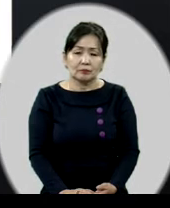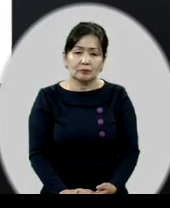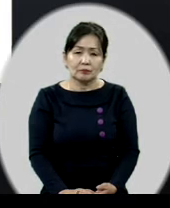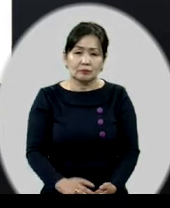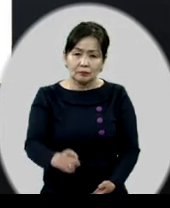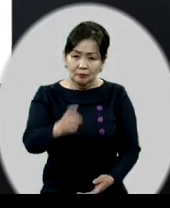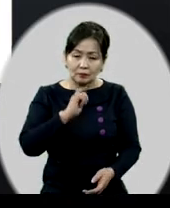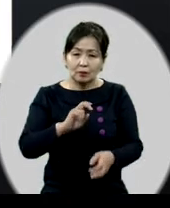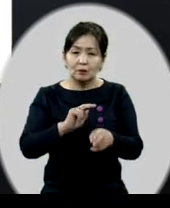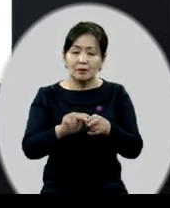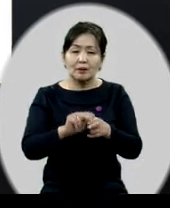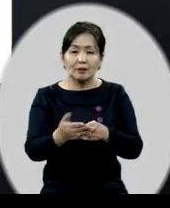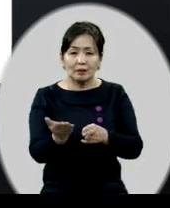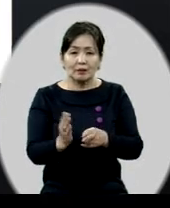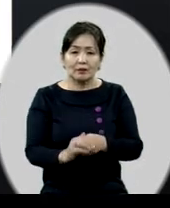Хариугаа шалгая.